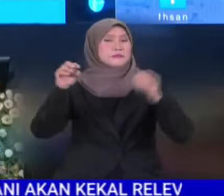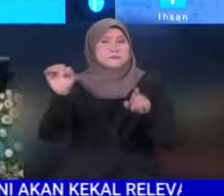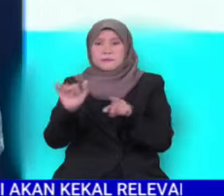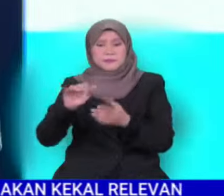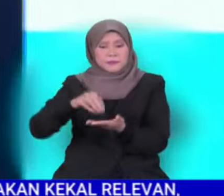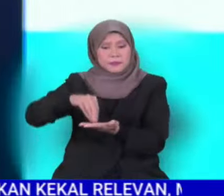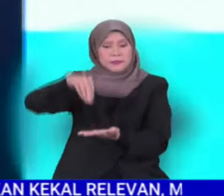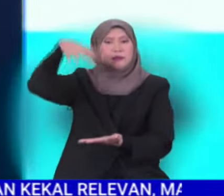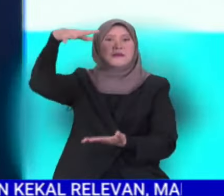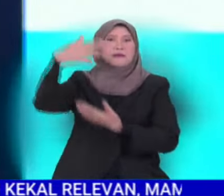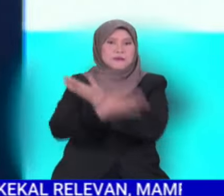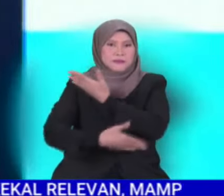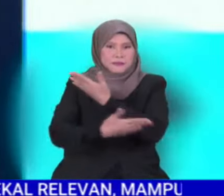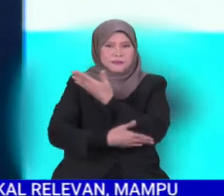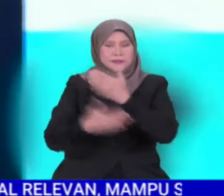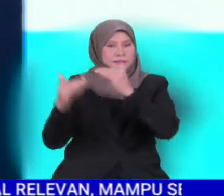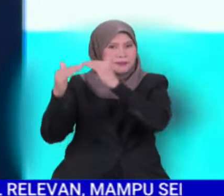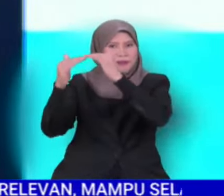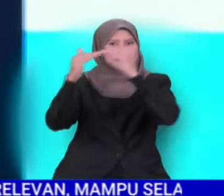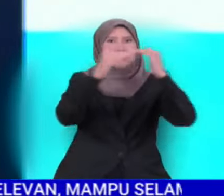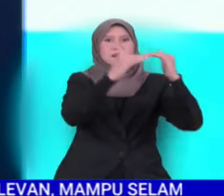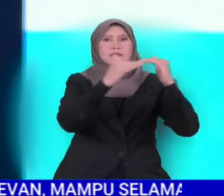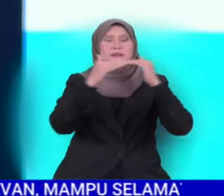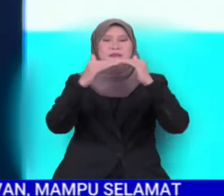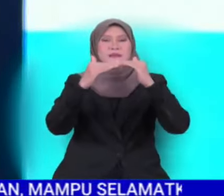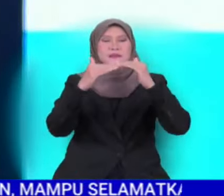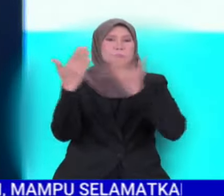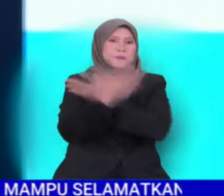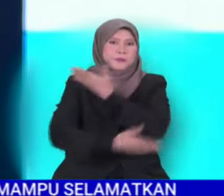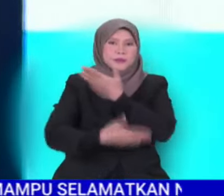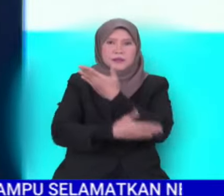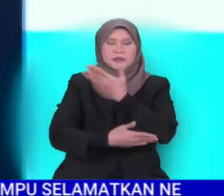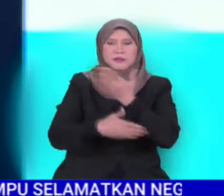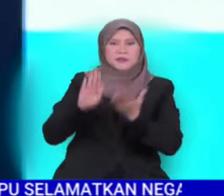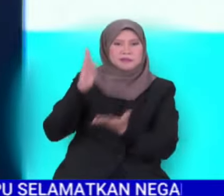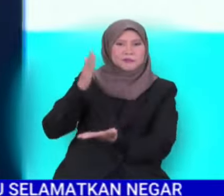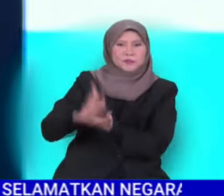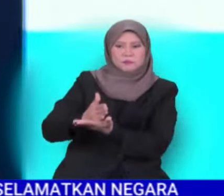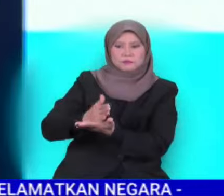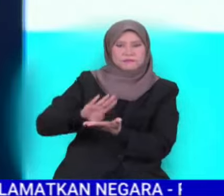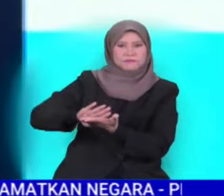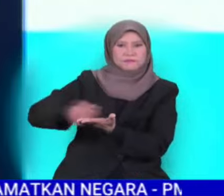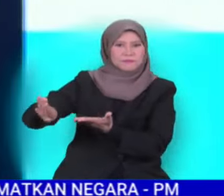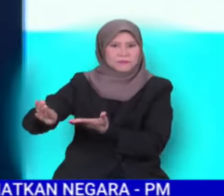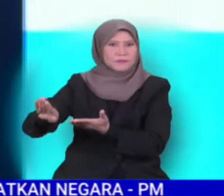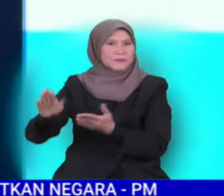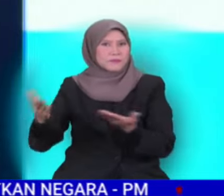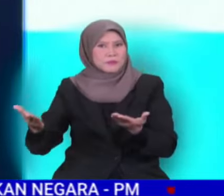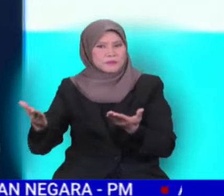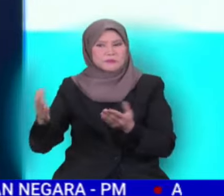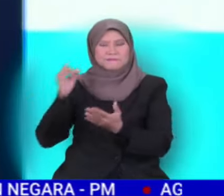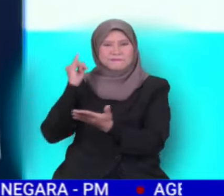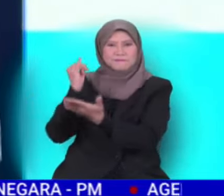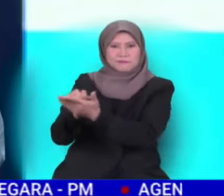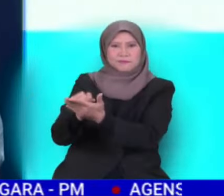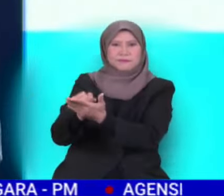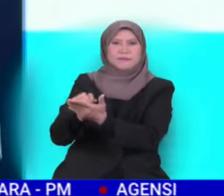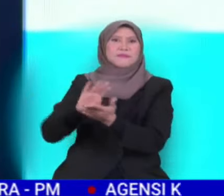makmur, negara adil, negara yang menolak sebarang bentuk